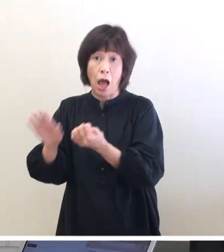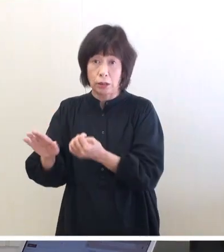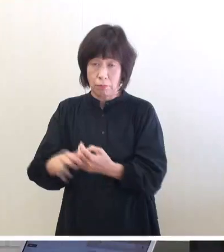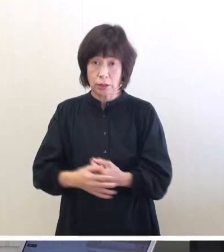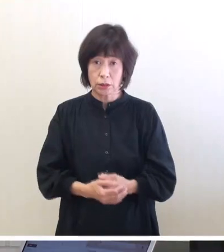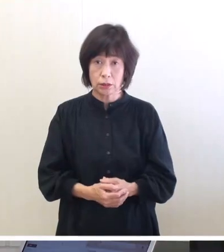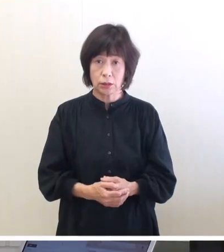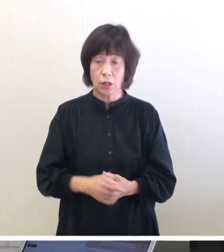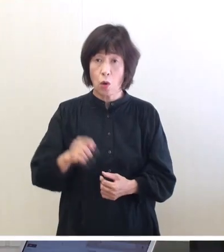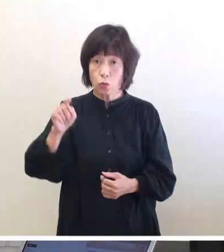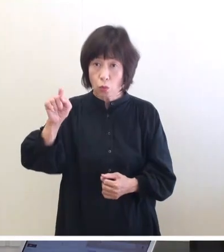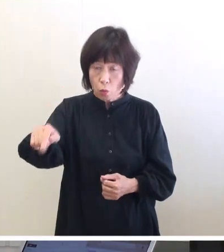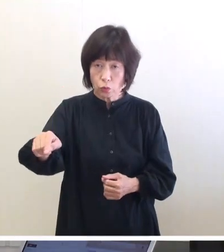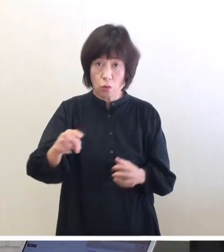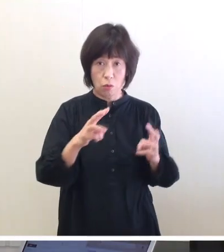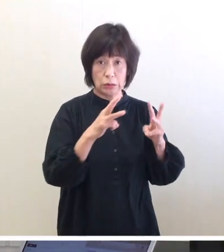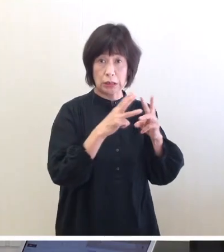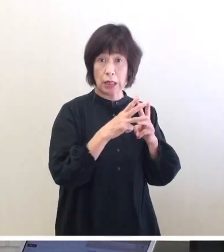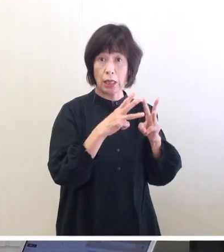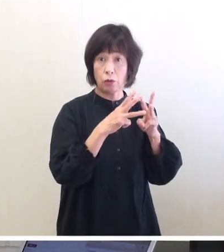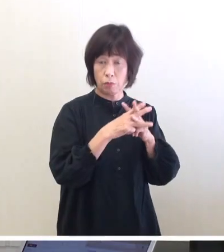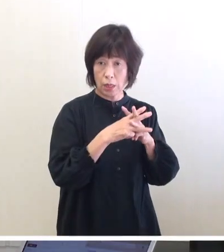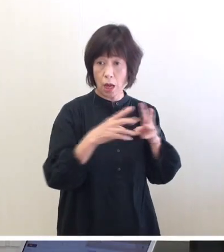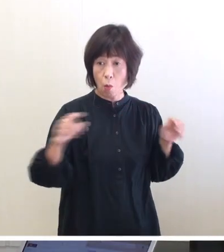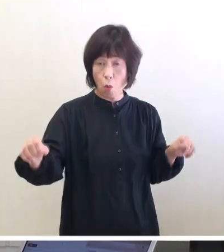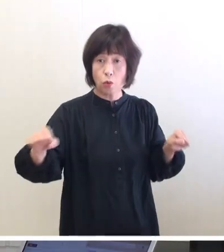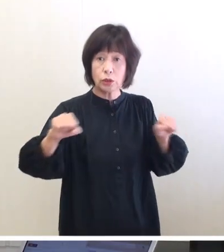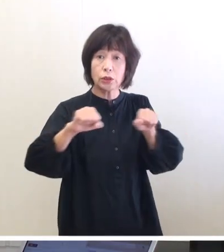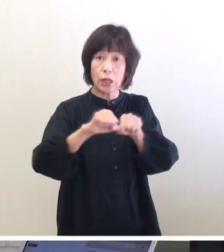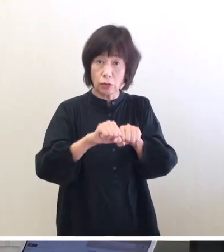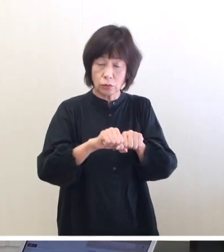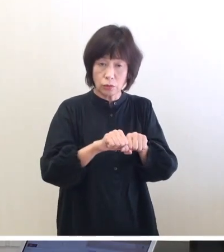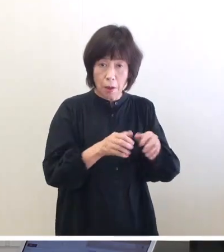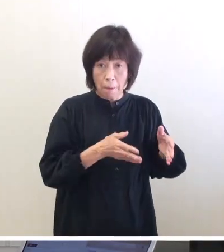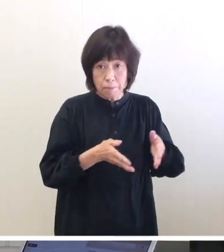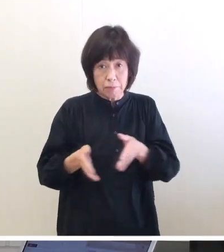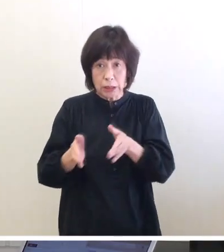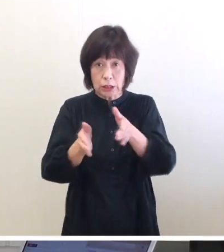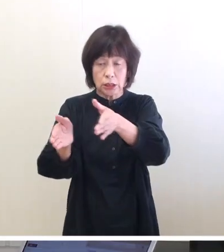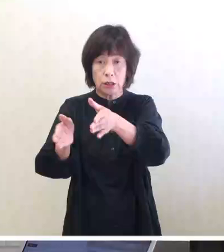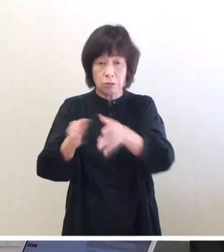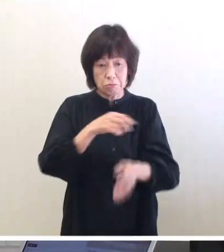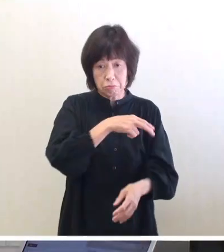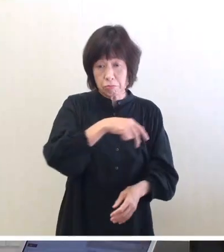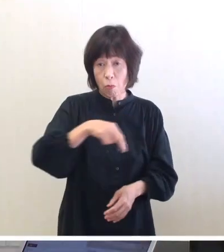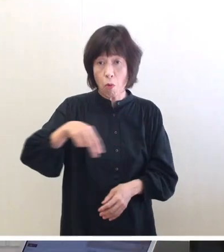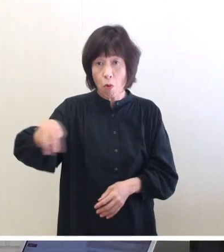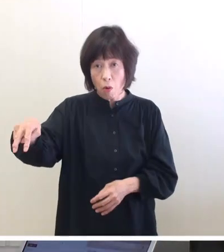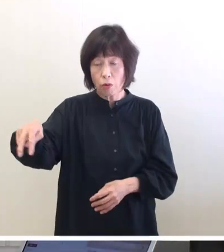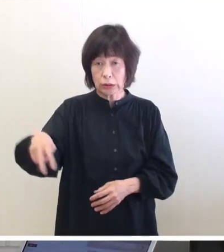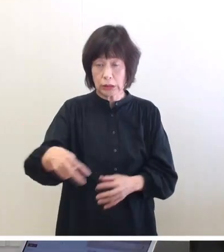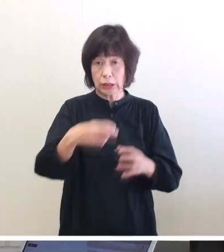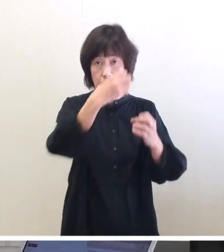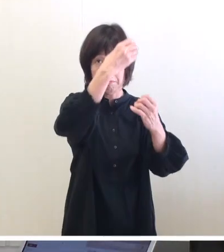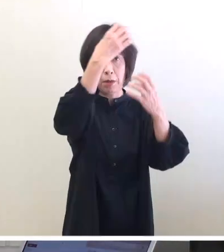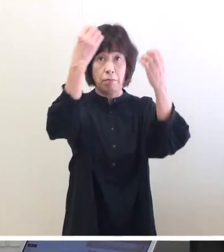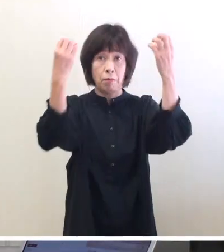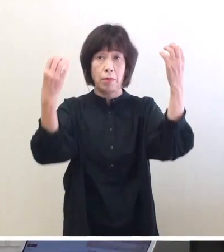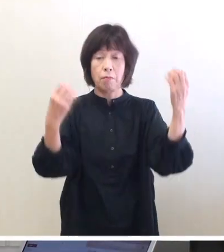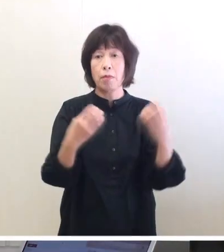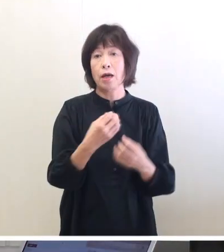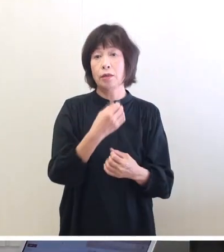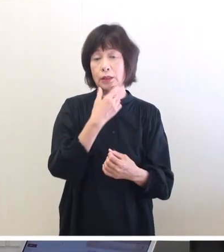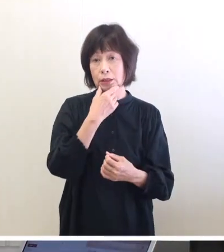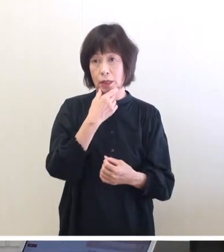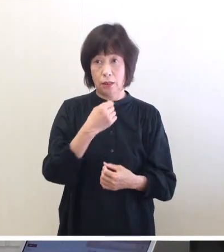をつなぐ通りで構成をされております。まあ、落ち着いた風格のある街並